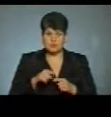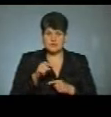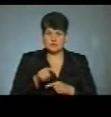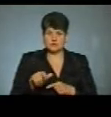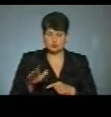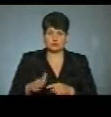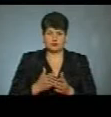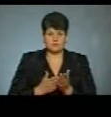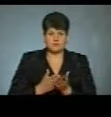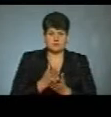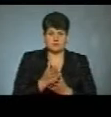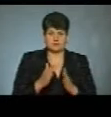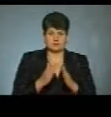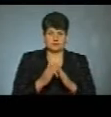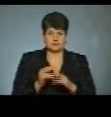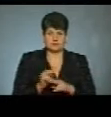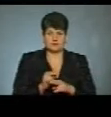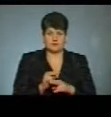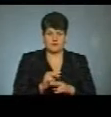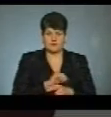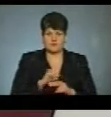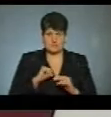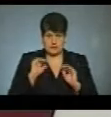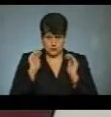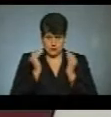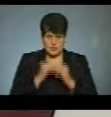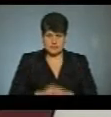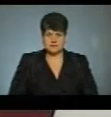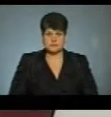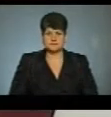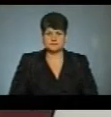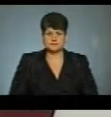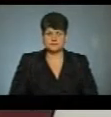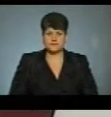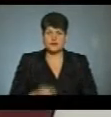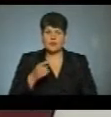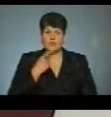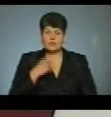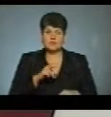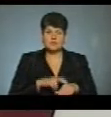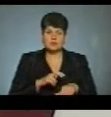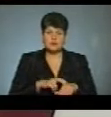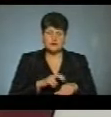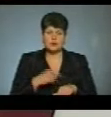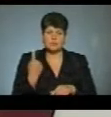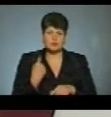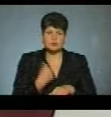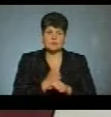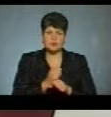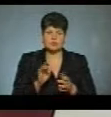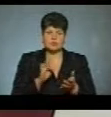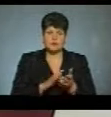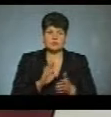будуть скеровані на амбулаторне лікування в самоізоляції. За словами лікаря-епідеміолога обласного лабораторного